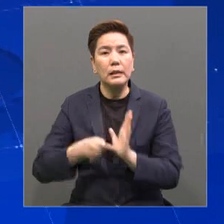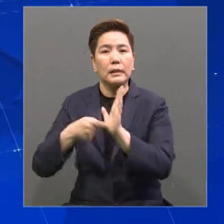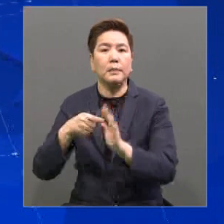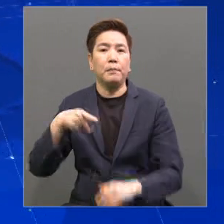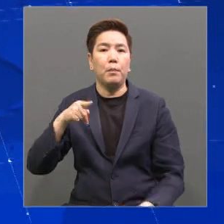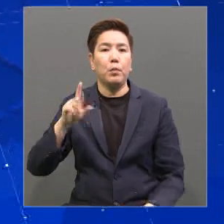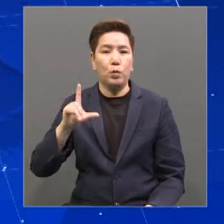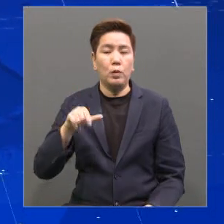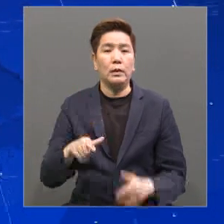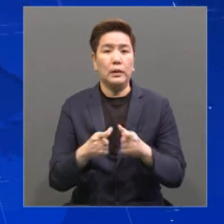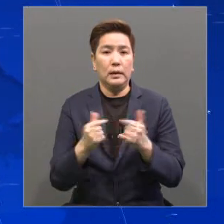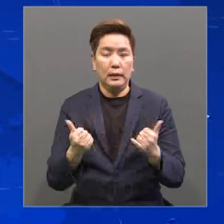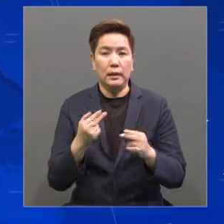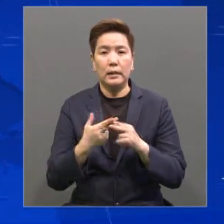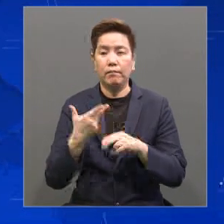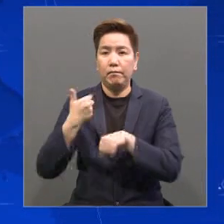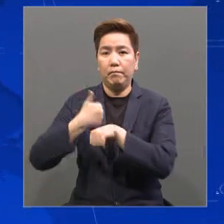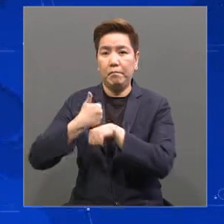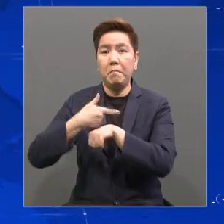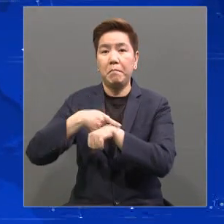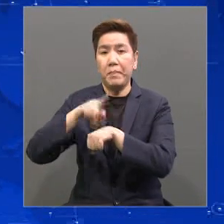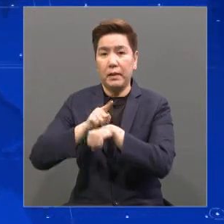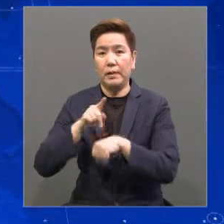คะซึ่งเรื่องนี้นายนิวชัยพล